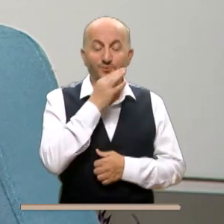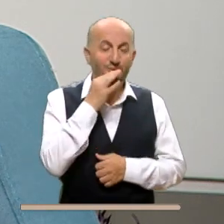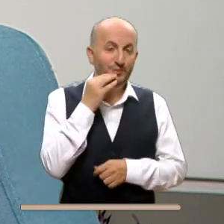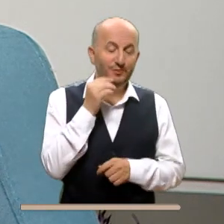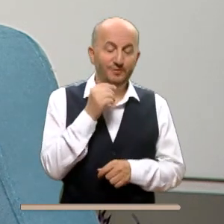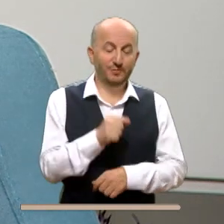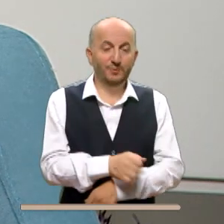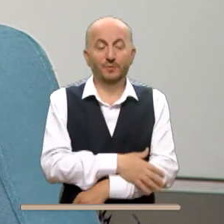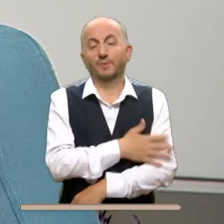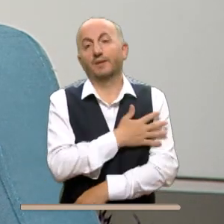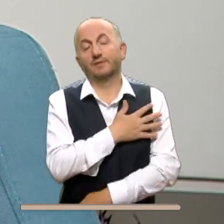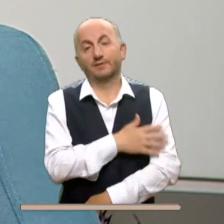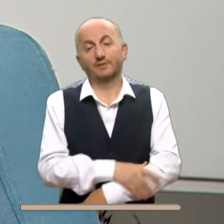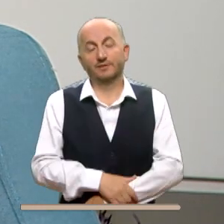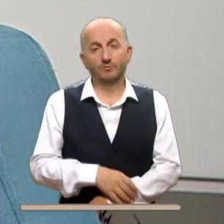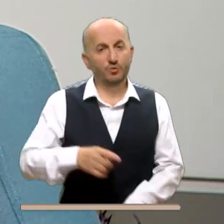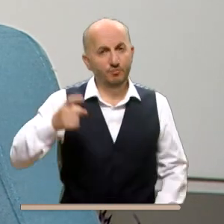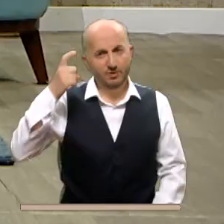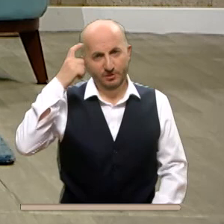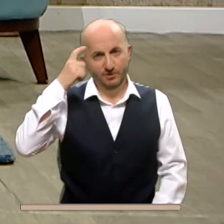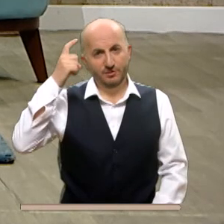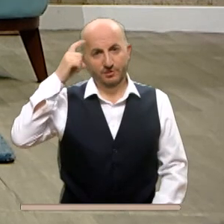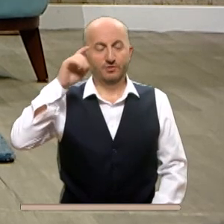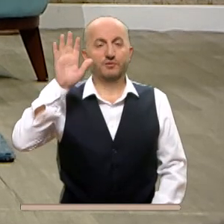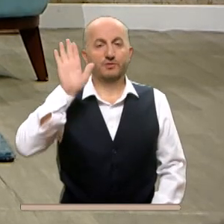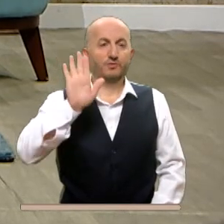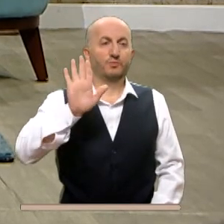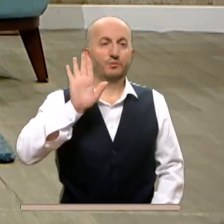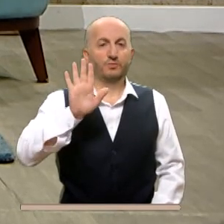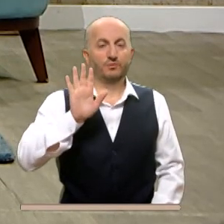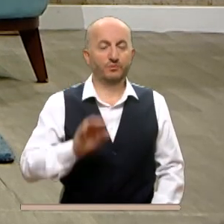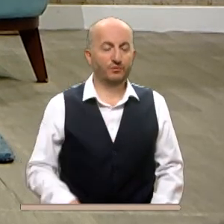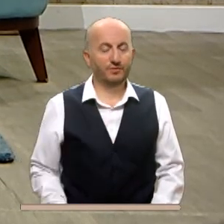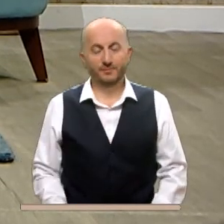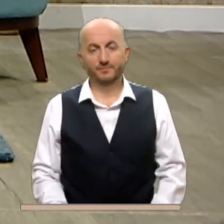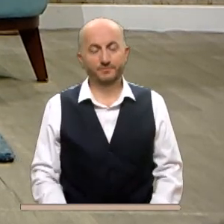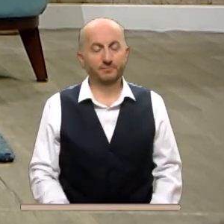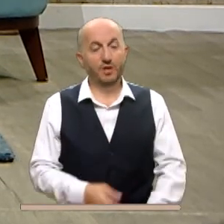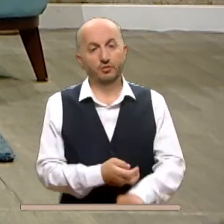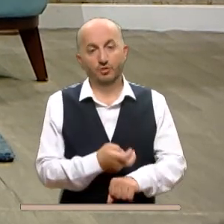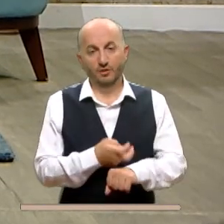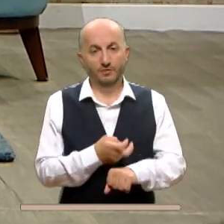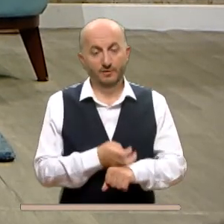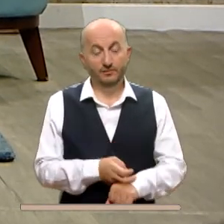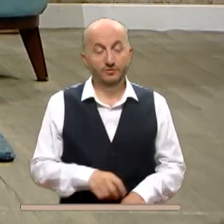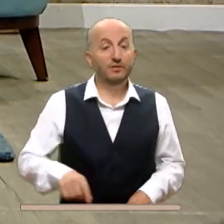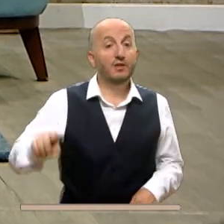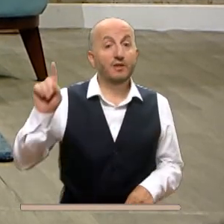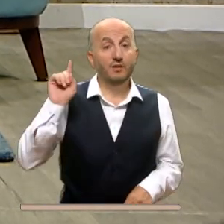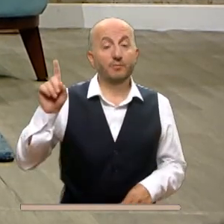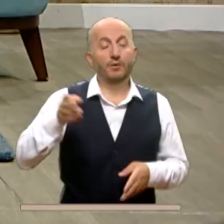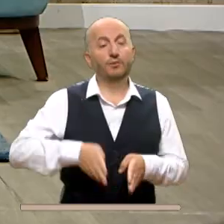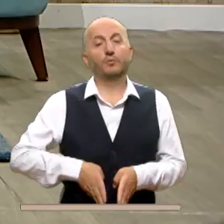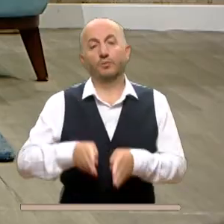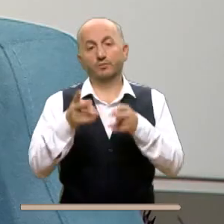kıldı, duygulandırdı. O bilinçli duruşu değil mi hocam? Kesinlikle. Çok büyük gurur verdi hepimize. Maşallah Cenab-ı Hak yolunu